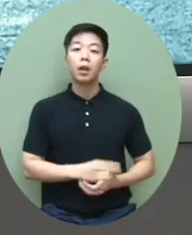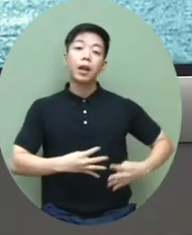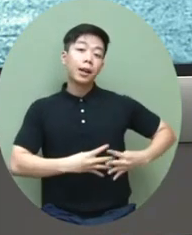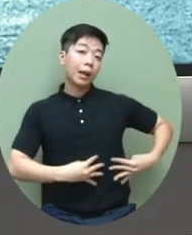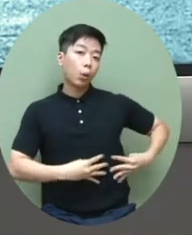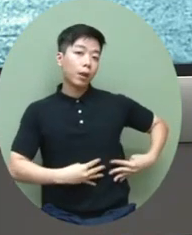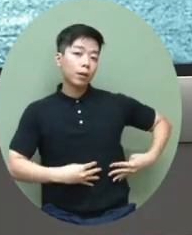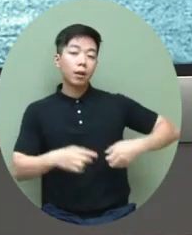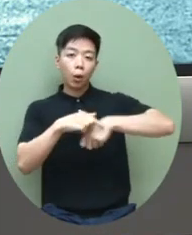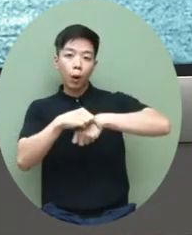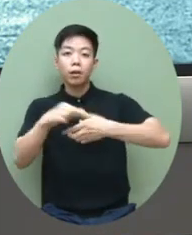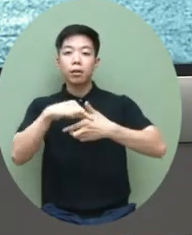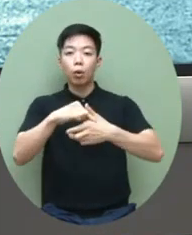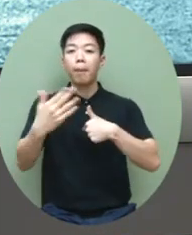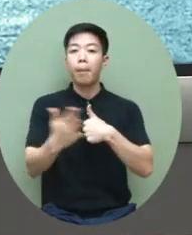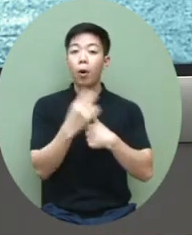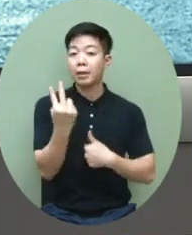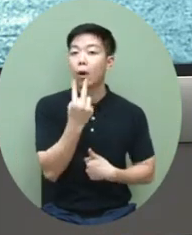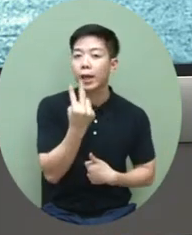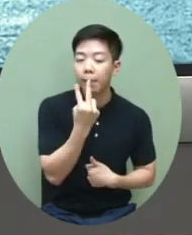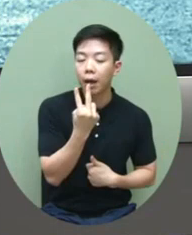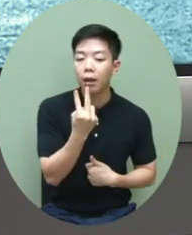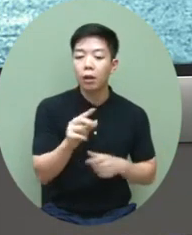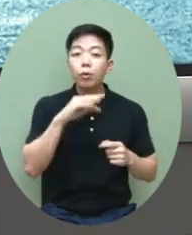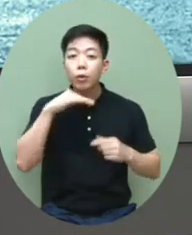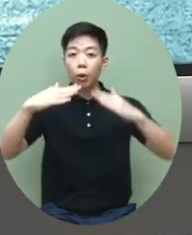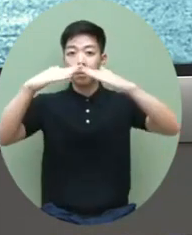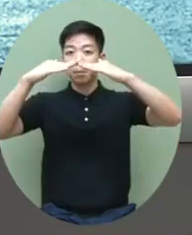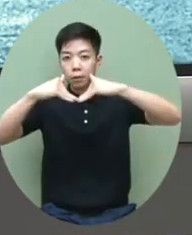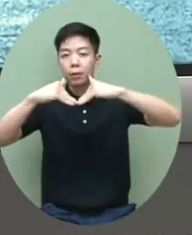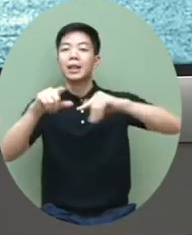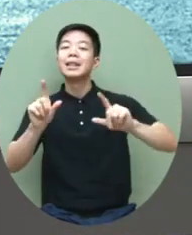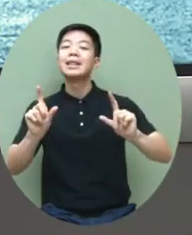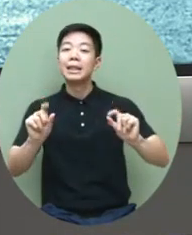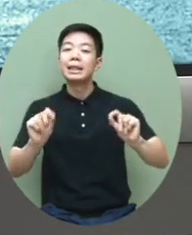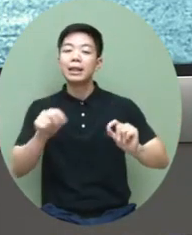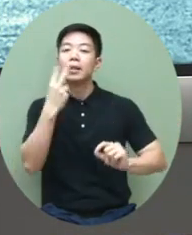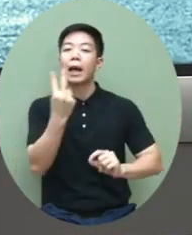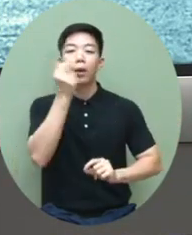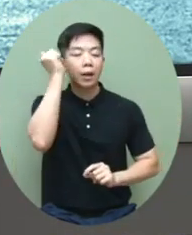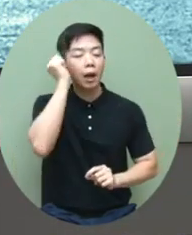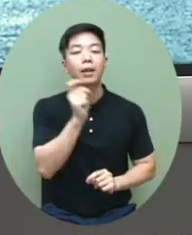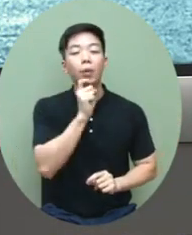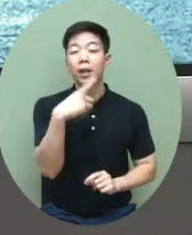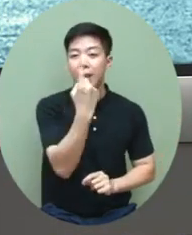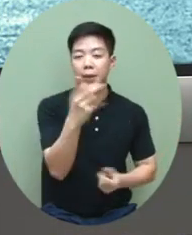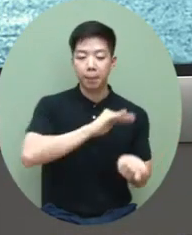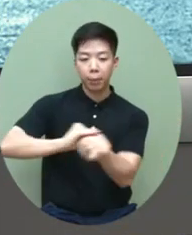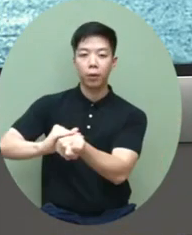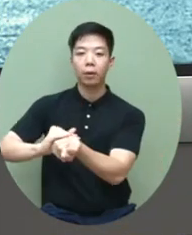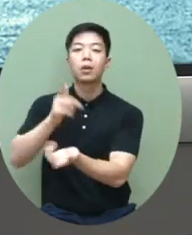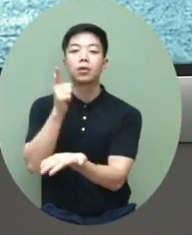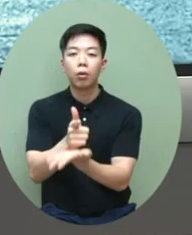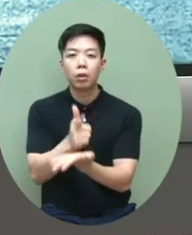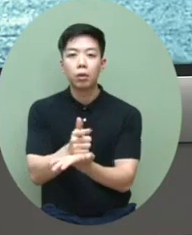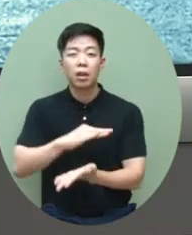嘛。咁就盡快應該即刻帶佢見醫生。咁就唔好等到佢真係唞到好辛苦啊，甚至乎